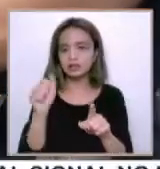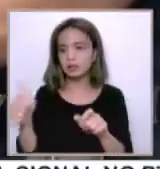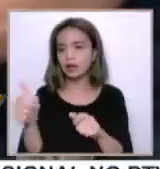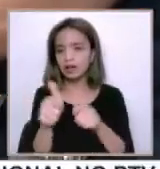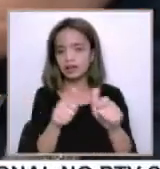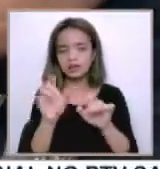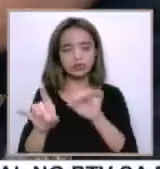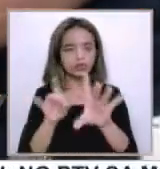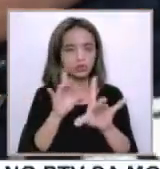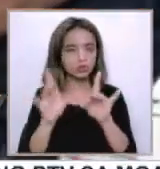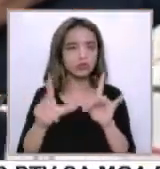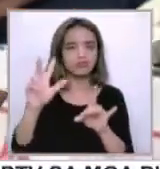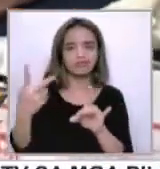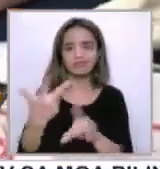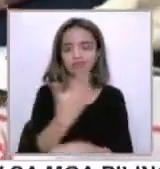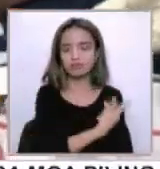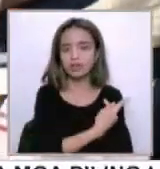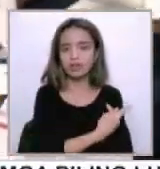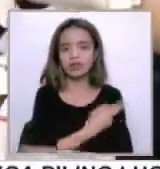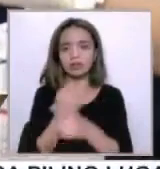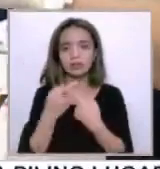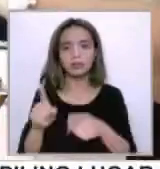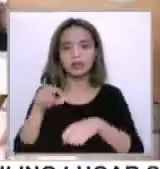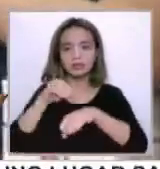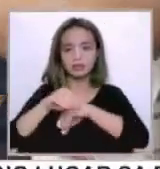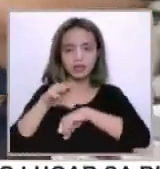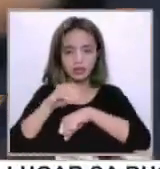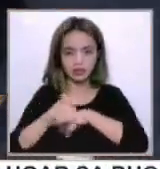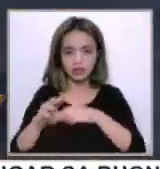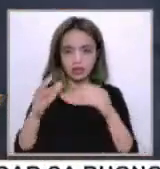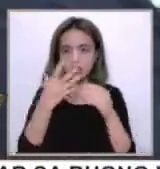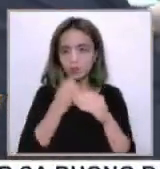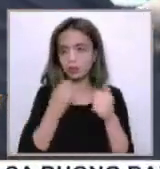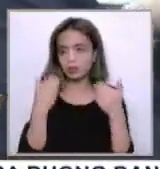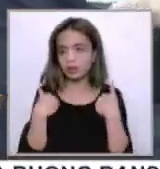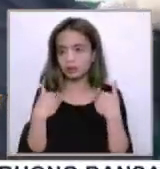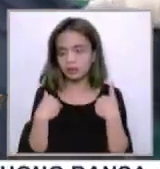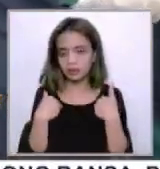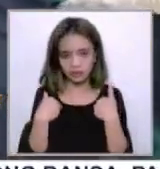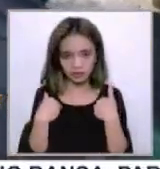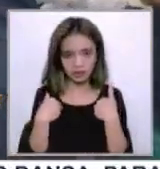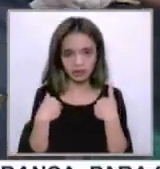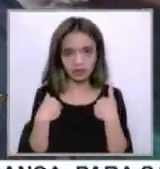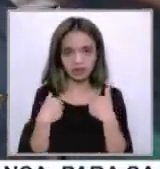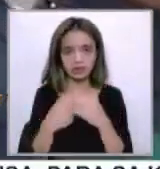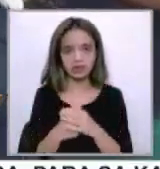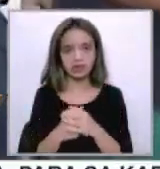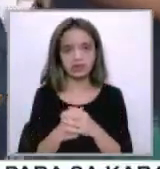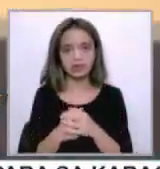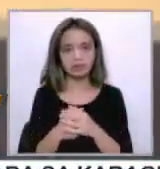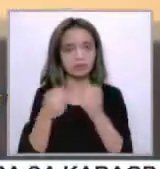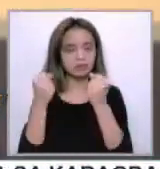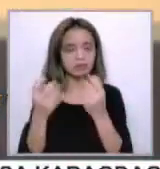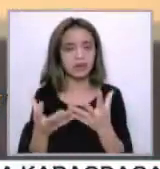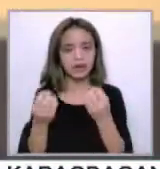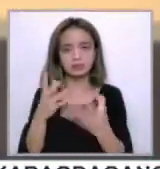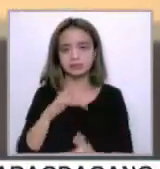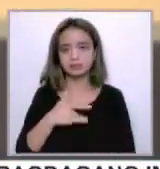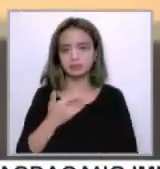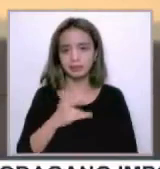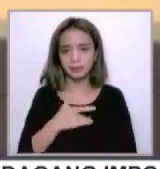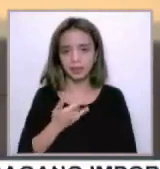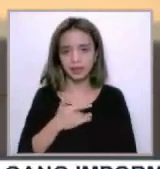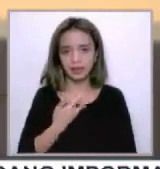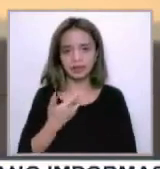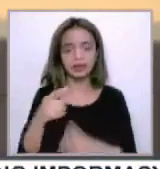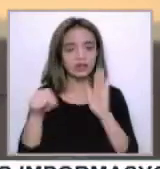sa booster, payo ni Dr. Gloriani sa mga kagaya niya may contraindication sa primary dose series. Mas marami ang nakakaramdam ng side